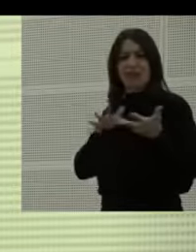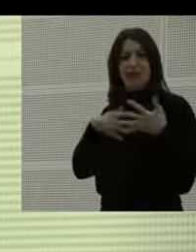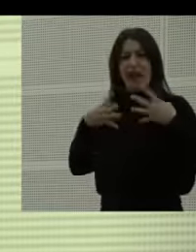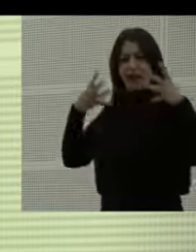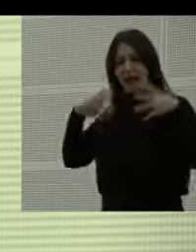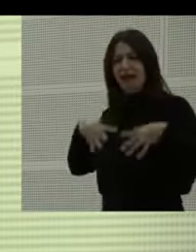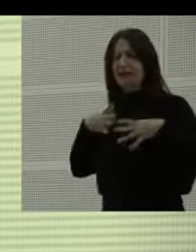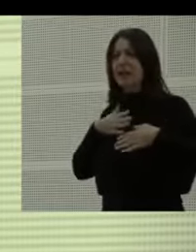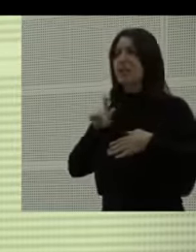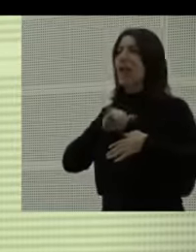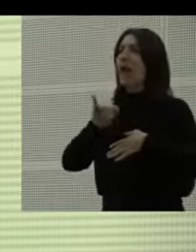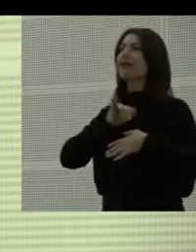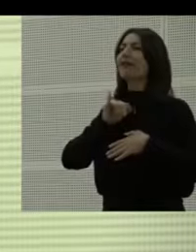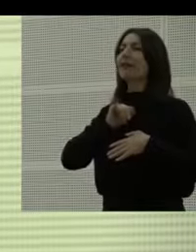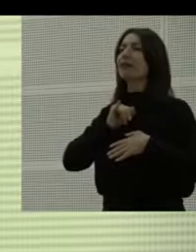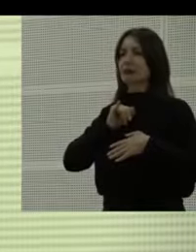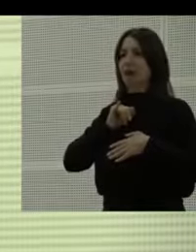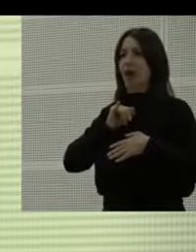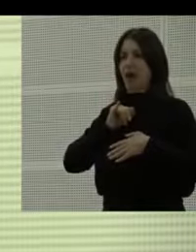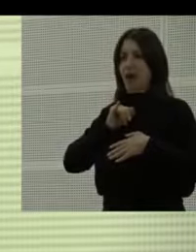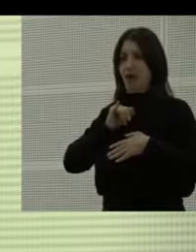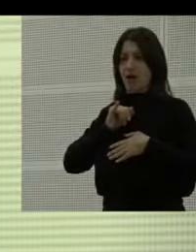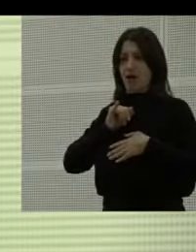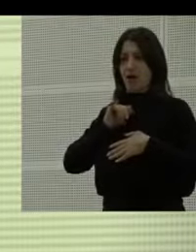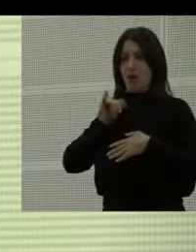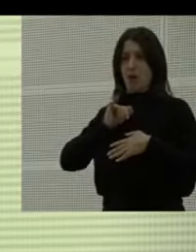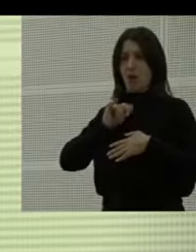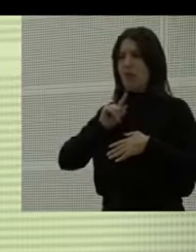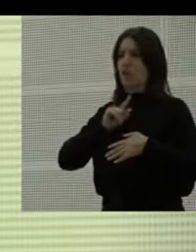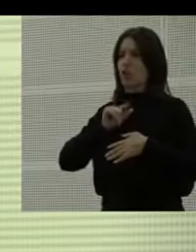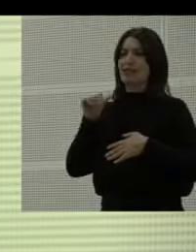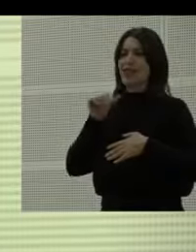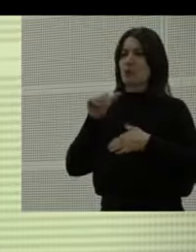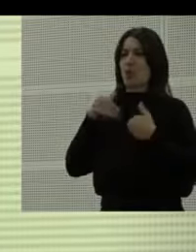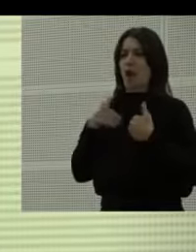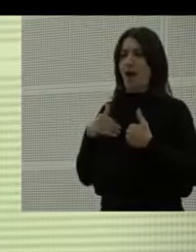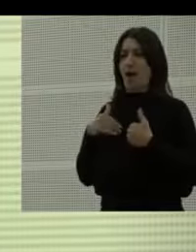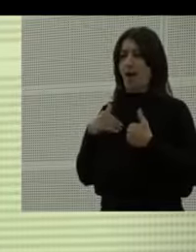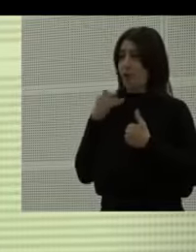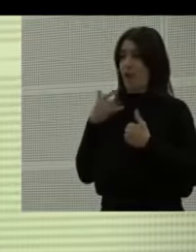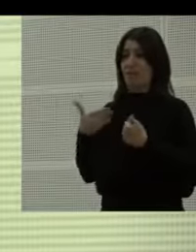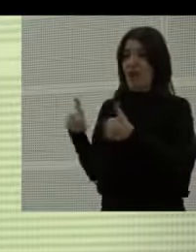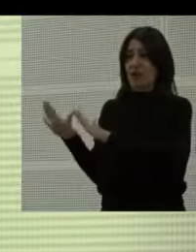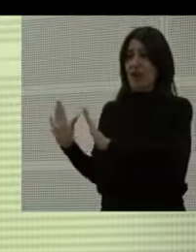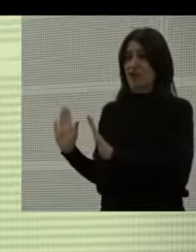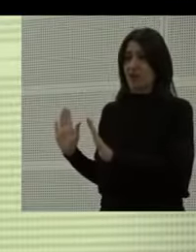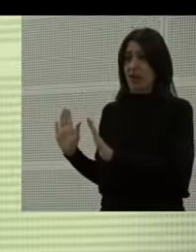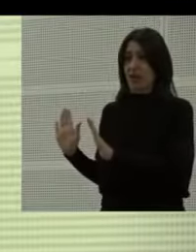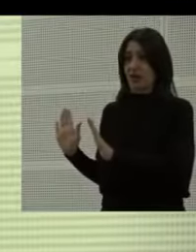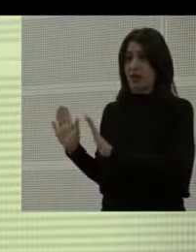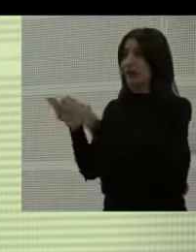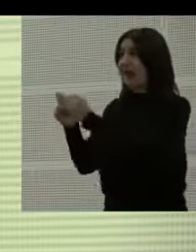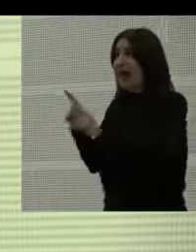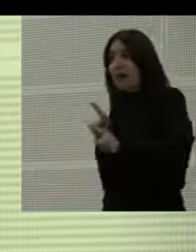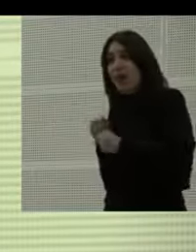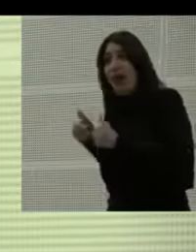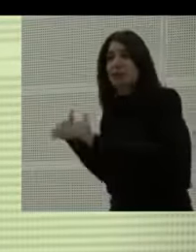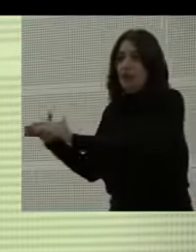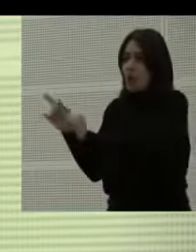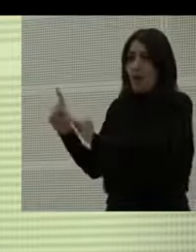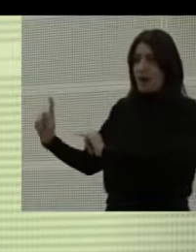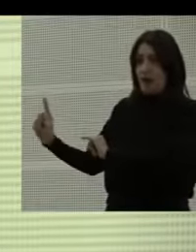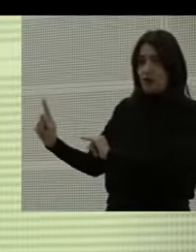identità sessuale, e non è facile lasciare la propria terra, no?